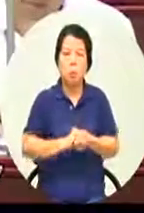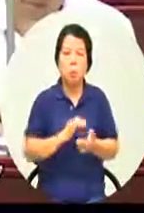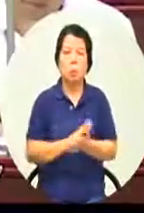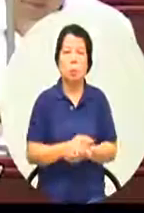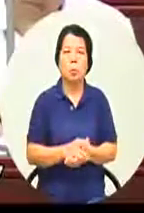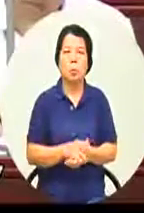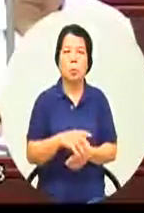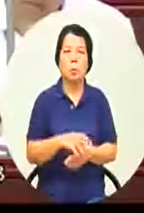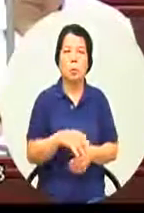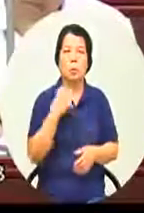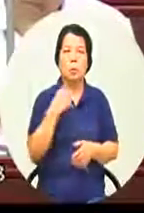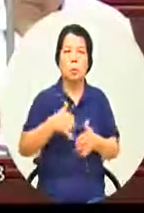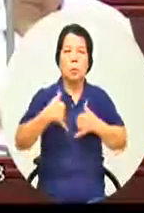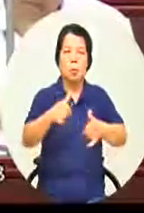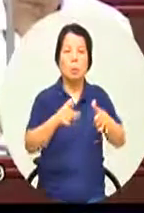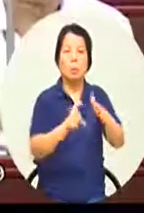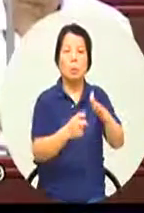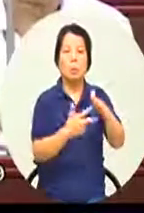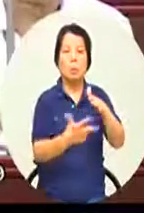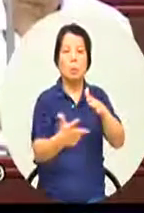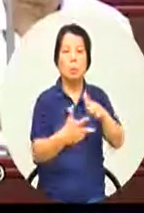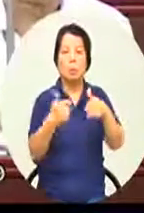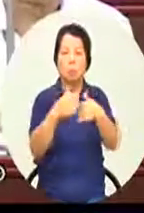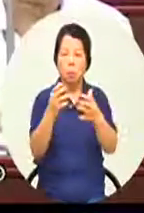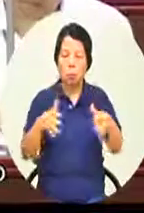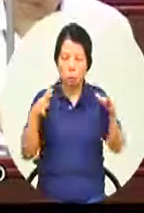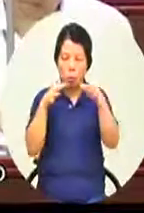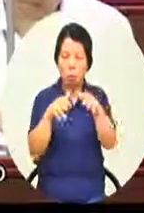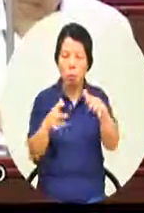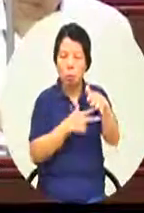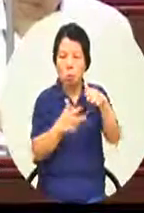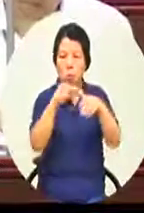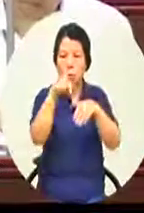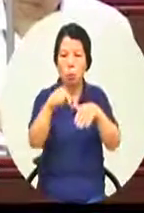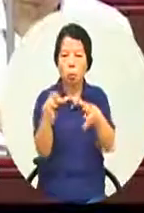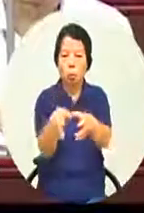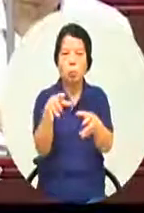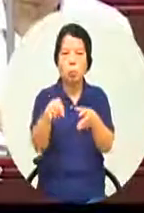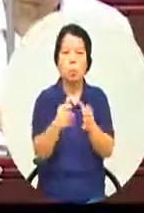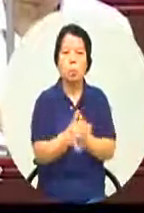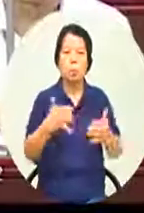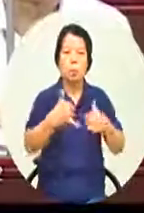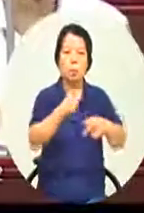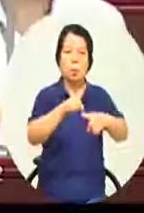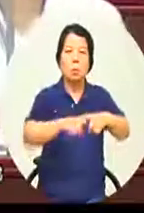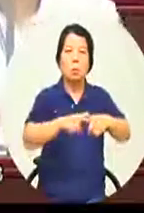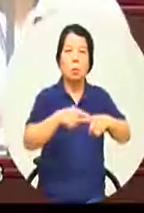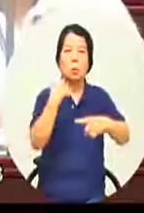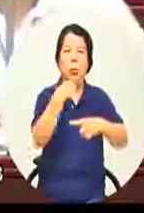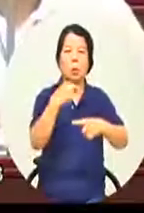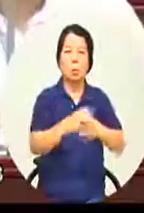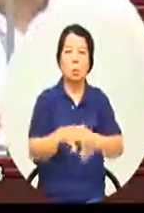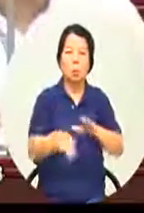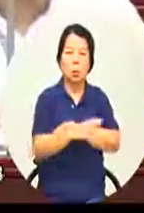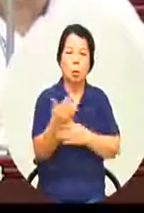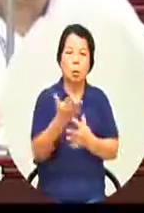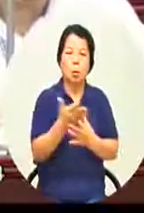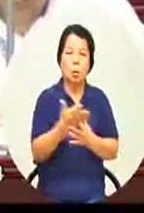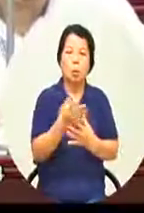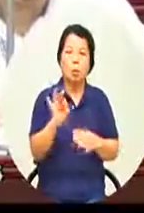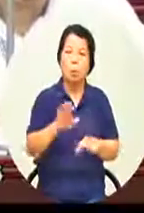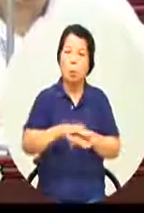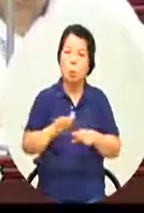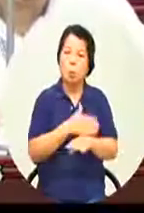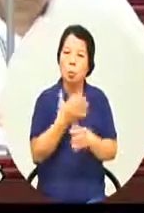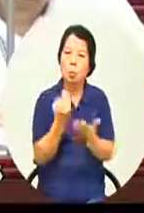台十七线的车流如果往这边汇集，会不会影响到整个路口它的空间容量的不足。所